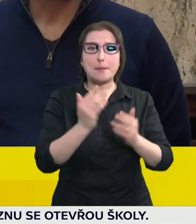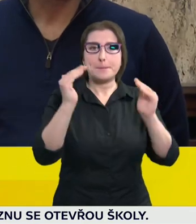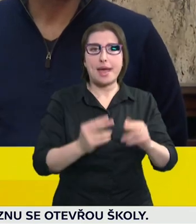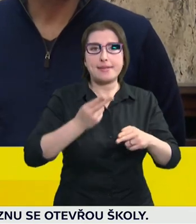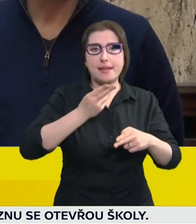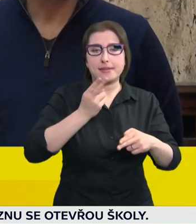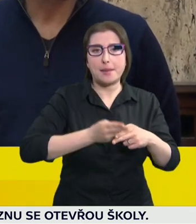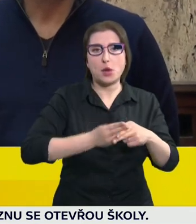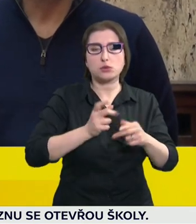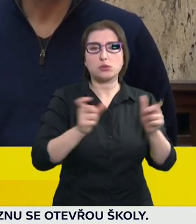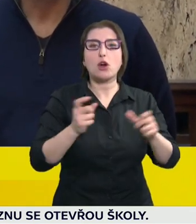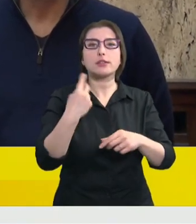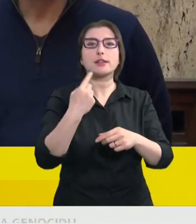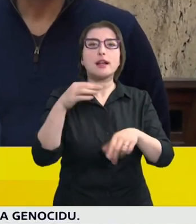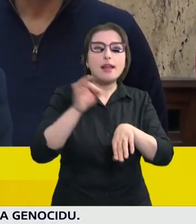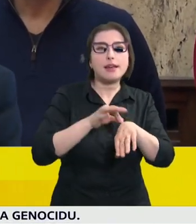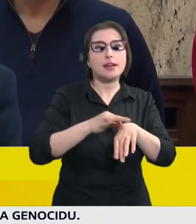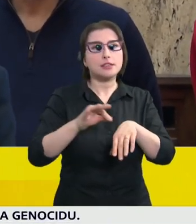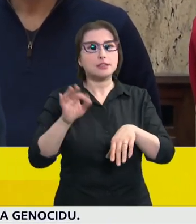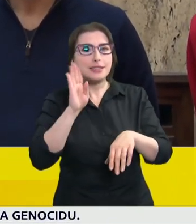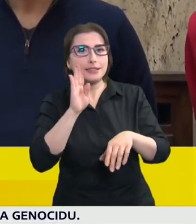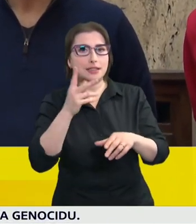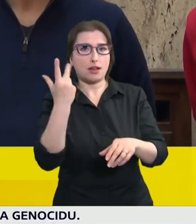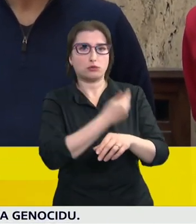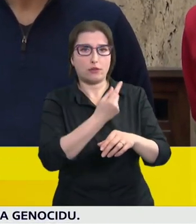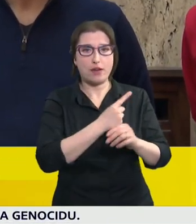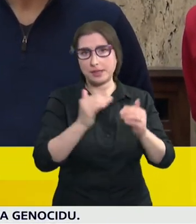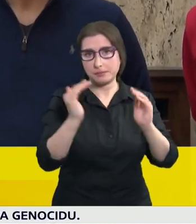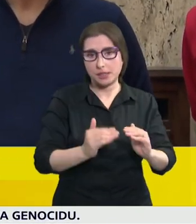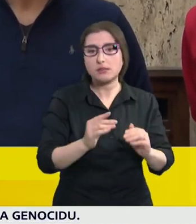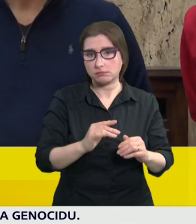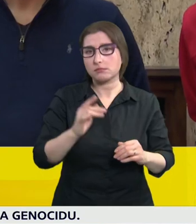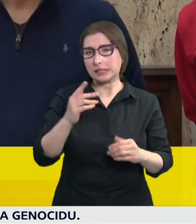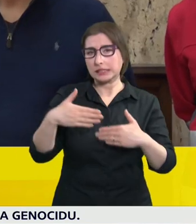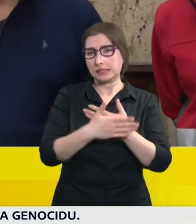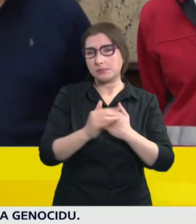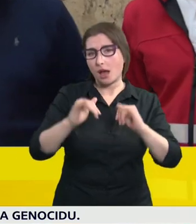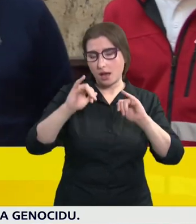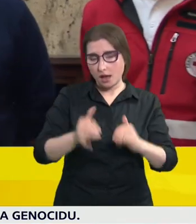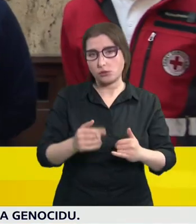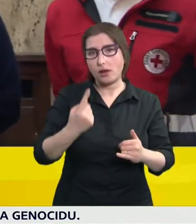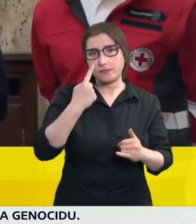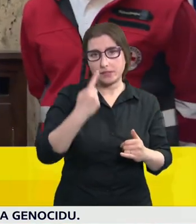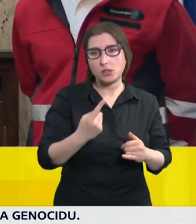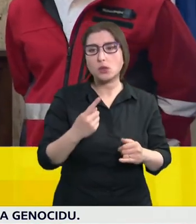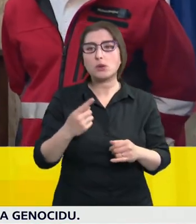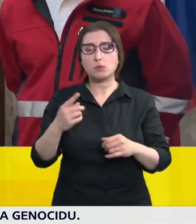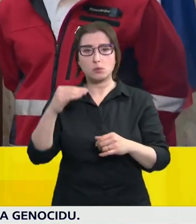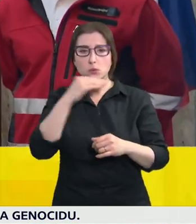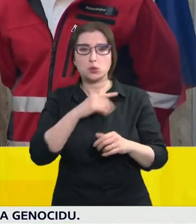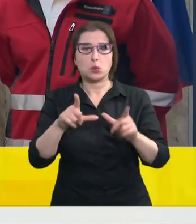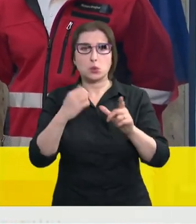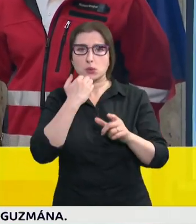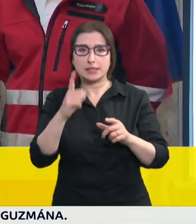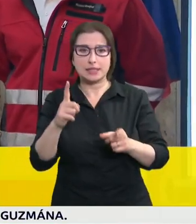méně nakažených zdravotníků? Ten efekt je zcela jednoznačný. Možná pan ředitel ÚZISu, který tady s námi je a je